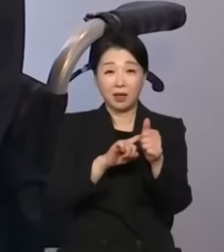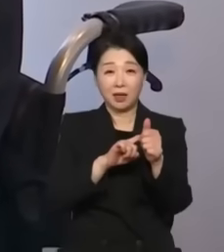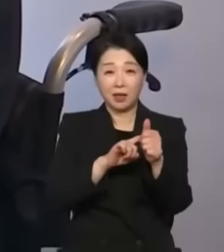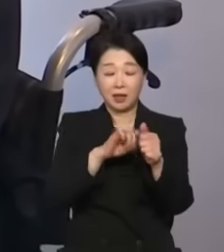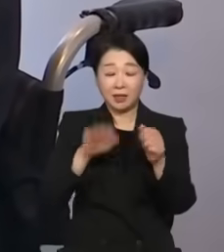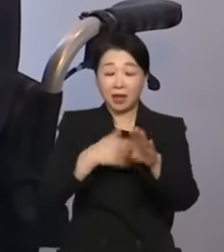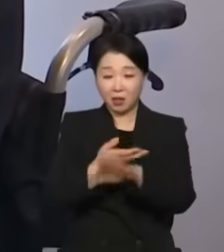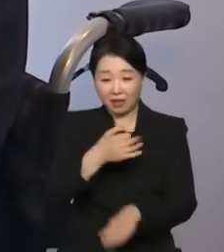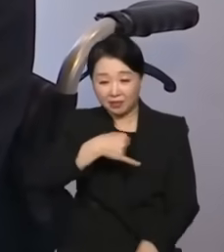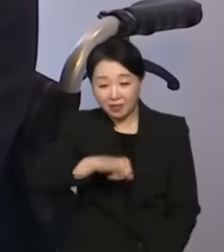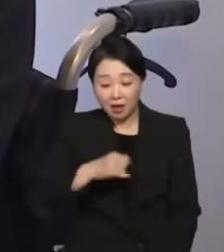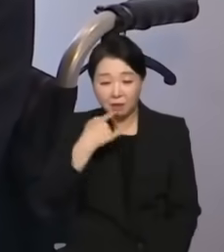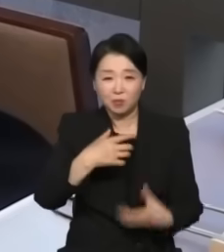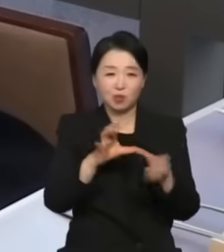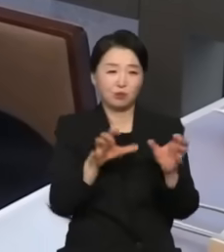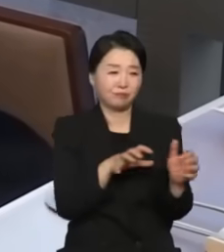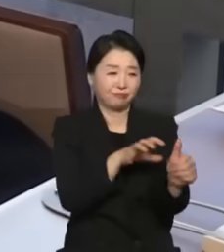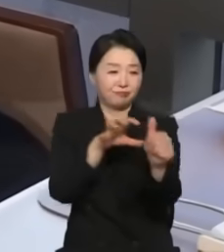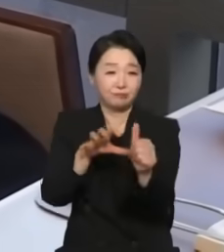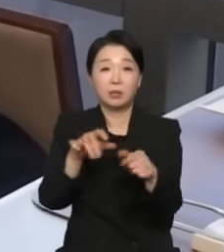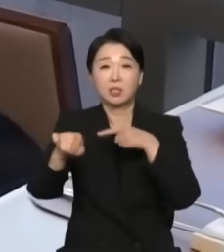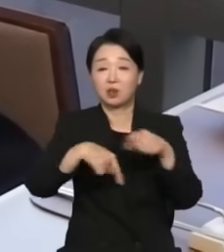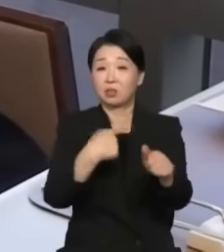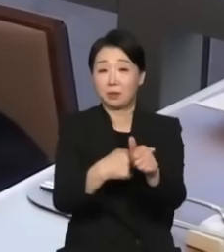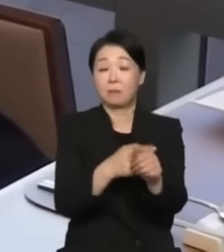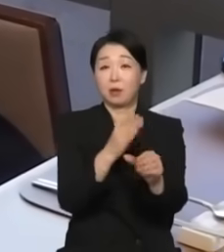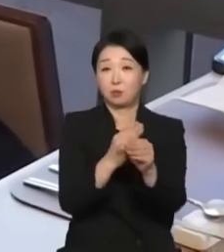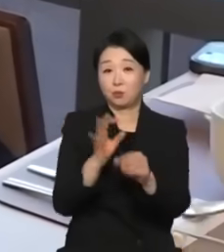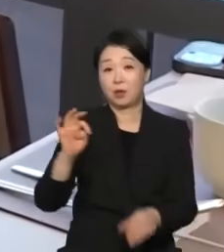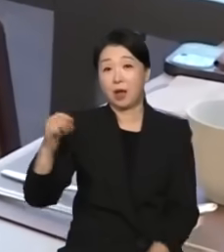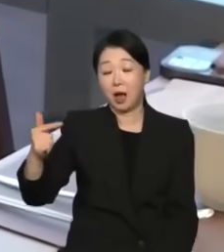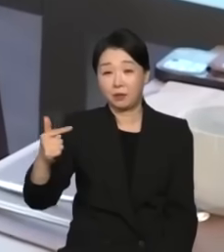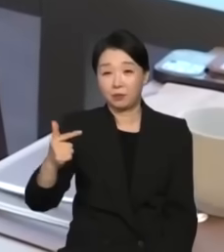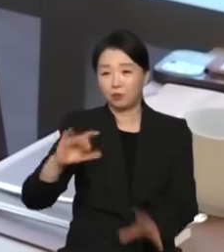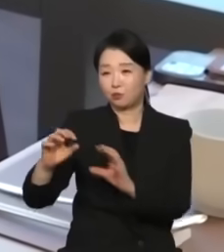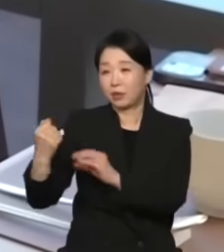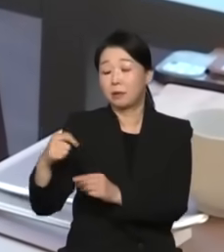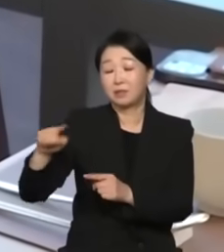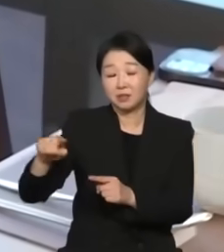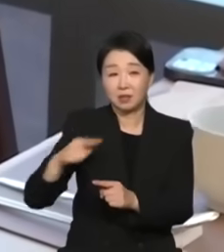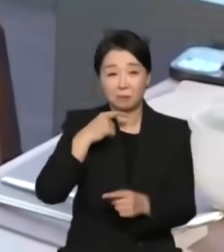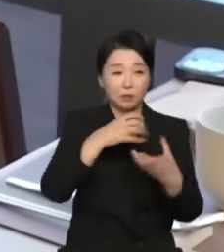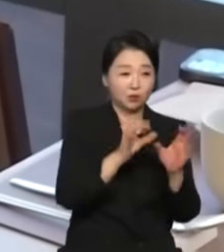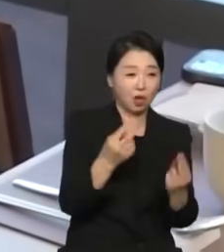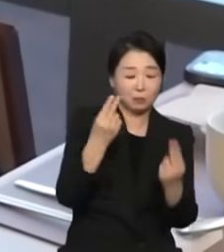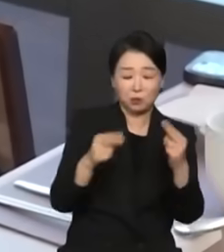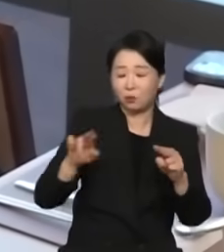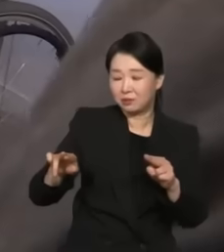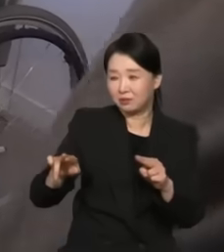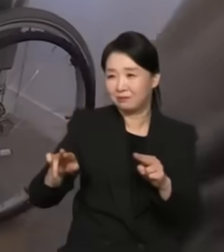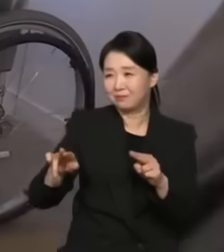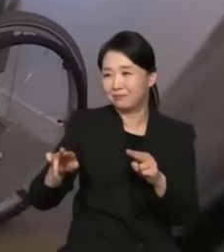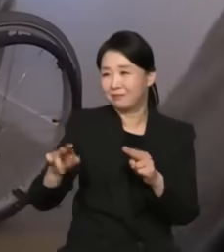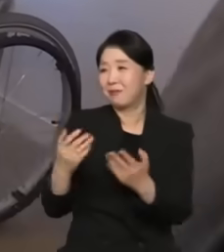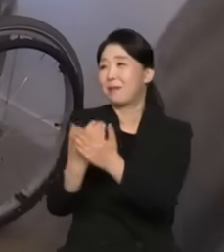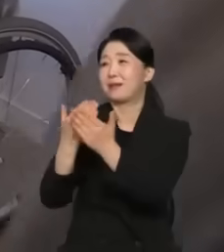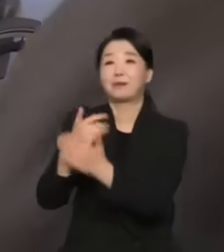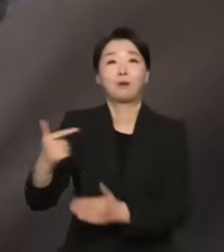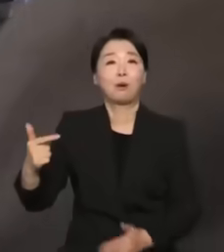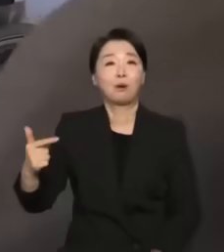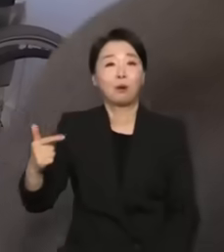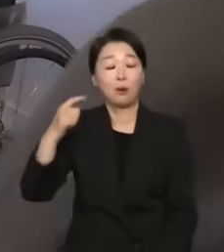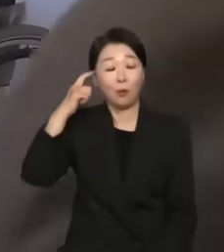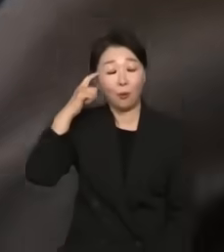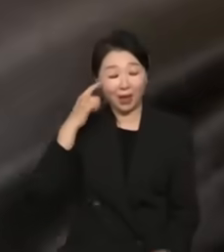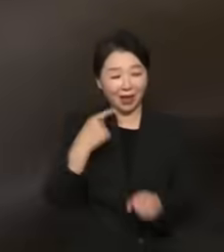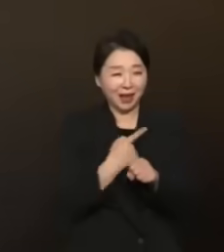민주당의 팬덤 정치를 거듭 비판했고 한 위원장도 국민의힘이 지금의 민주당보단 더 진보적이라고 했습니다. 약 한